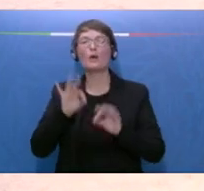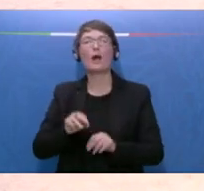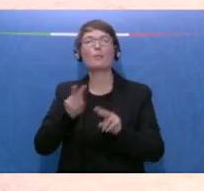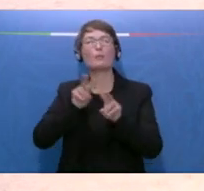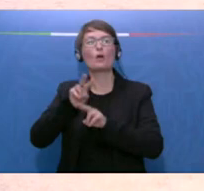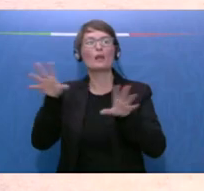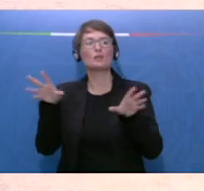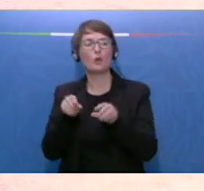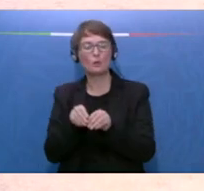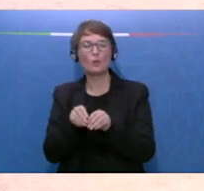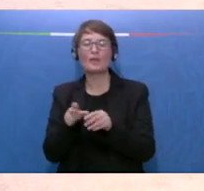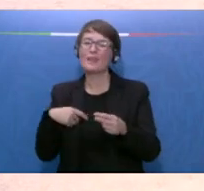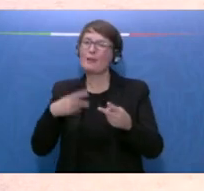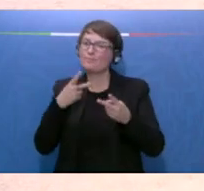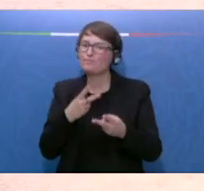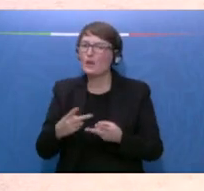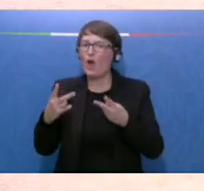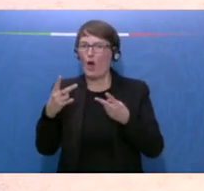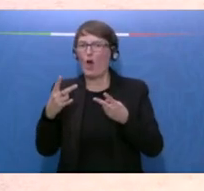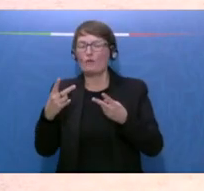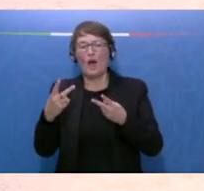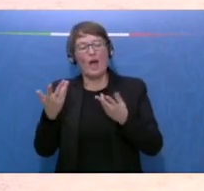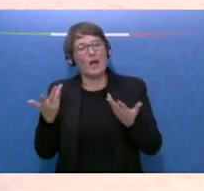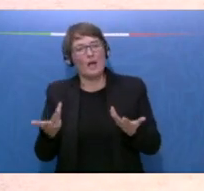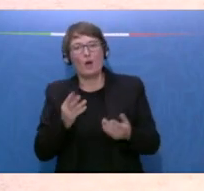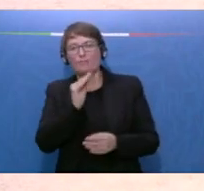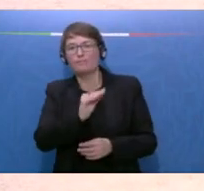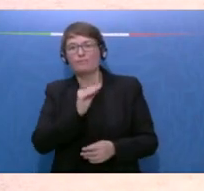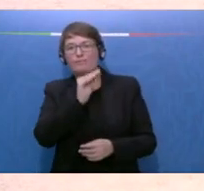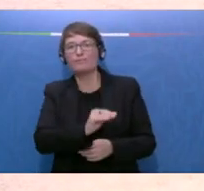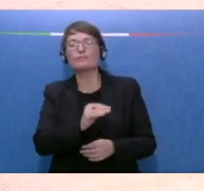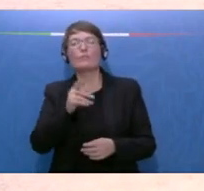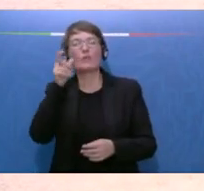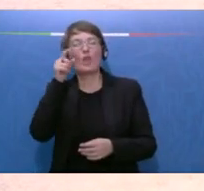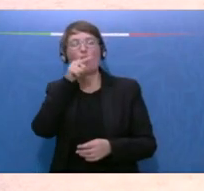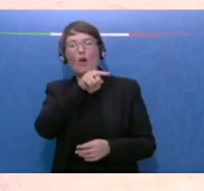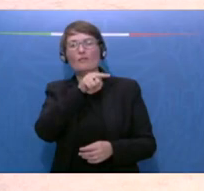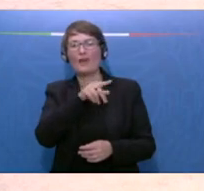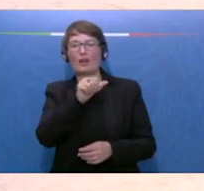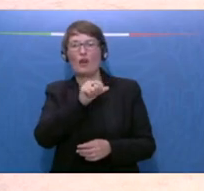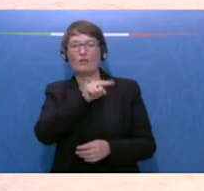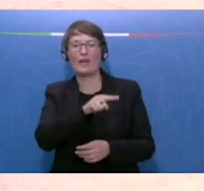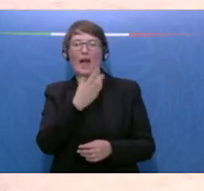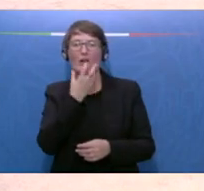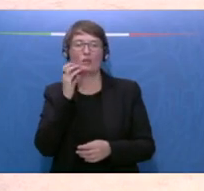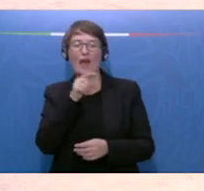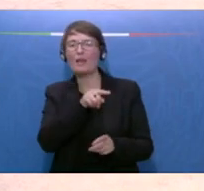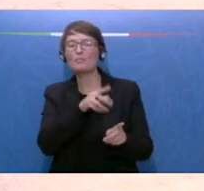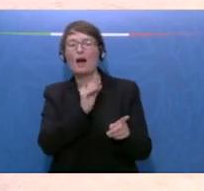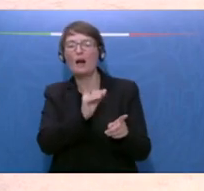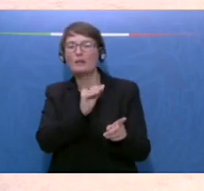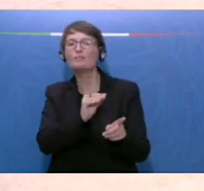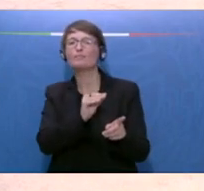cercando di ottenere dal governo dei talebani al governo afghano e la